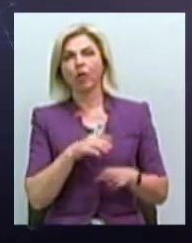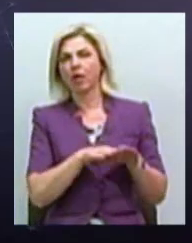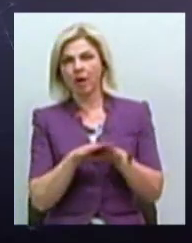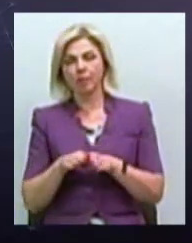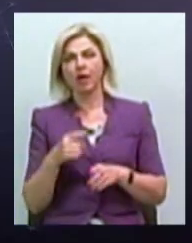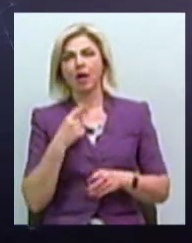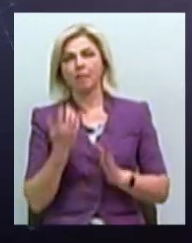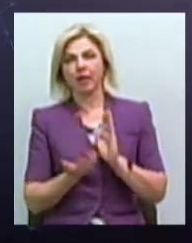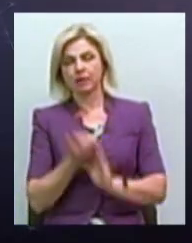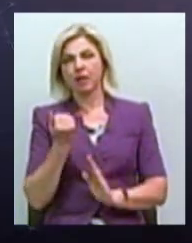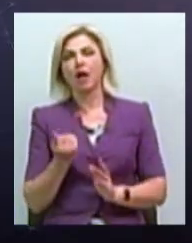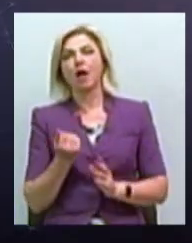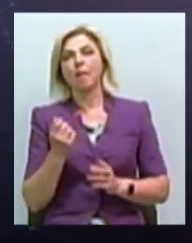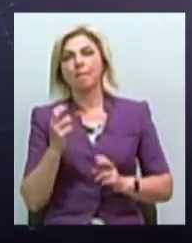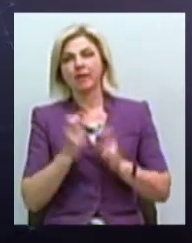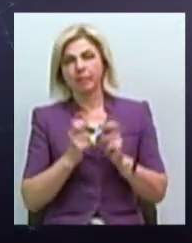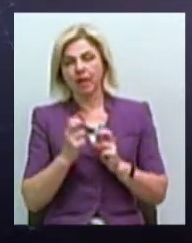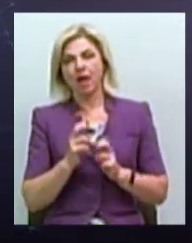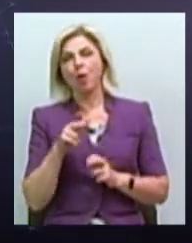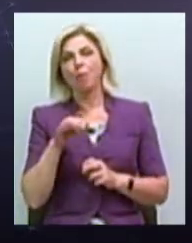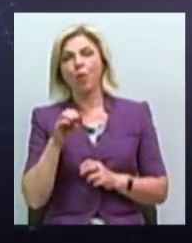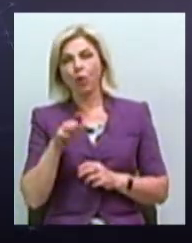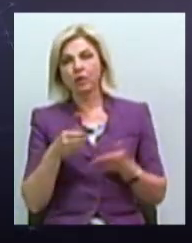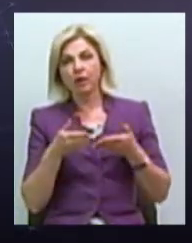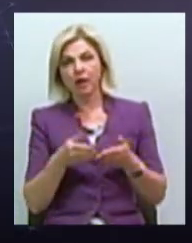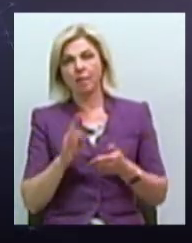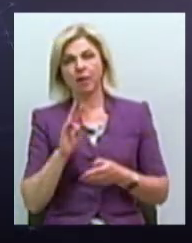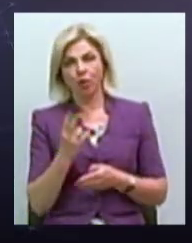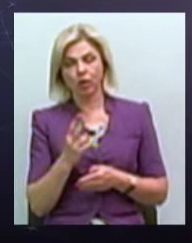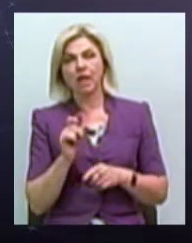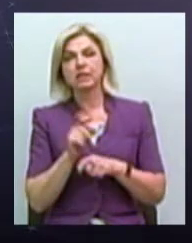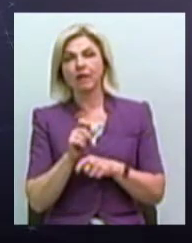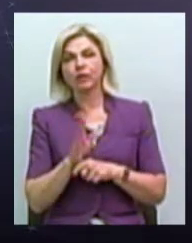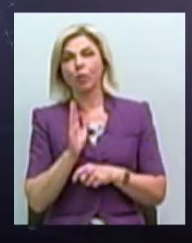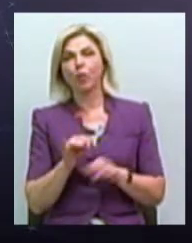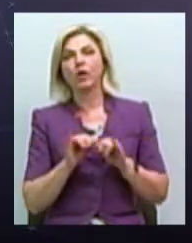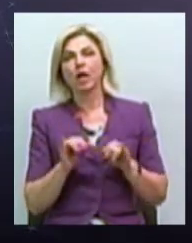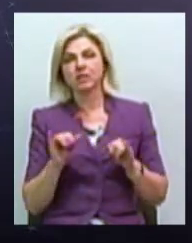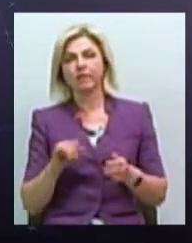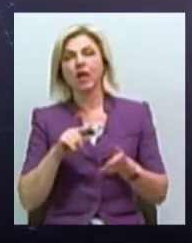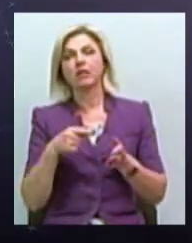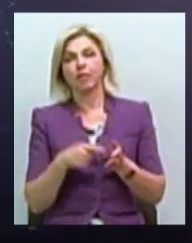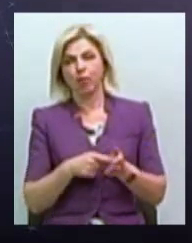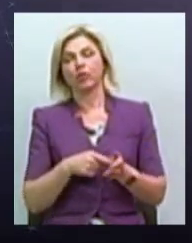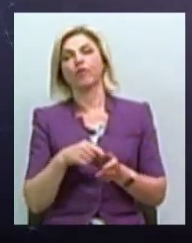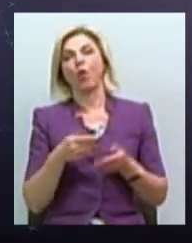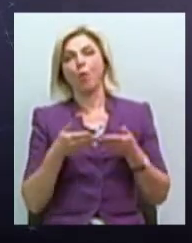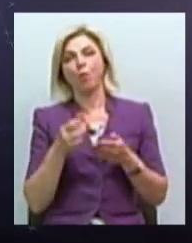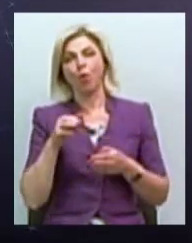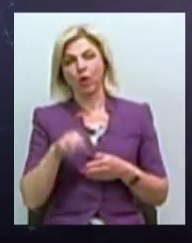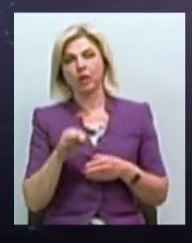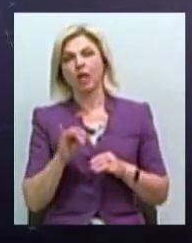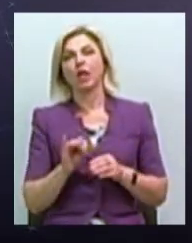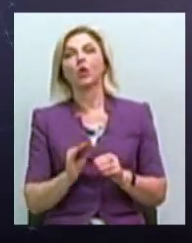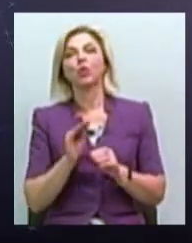створення комунального підприємства «Порт Миколаїв», завданням якого буде розвиток муніципального порту і поповнення бюджету